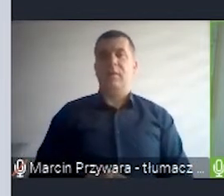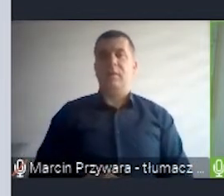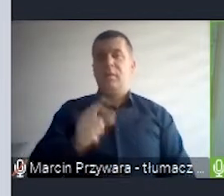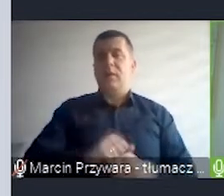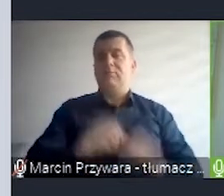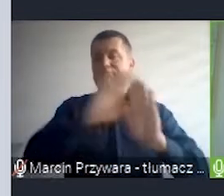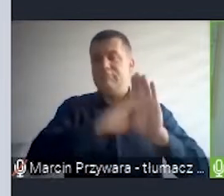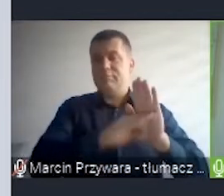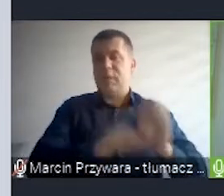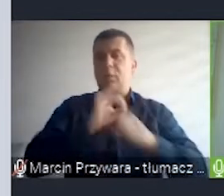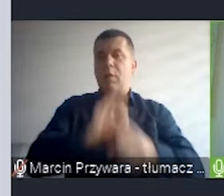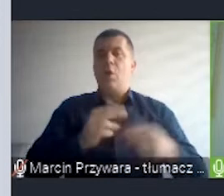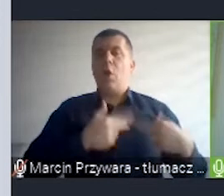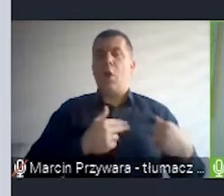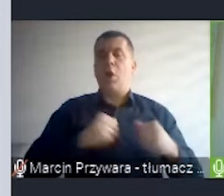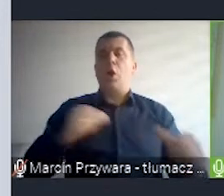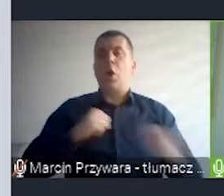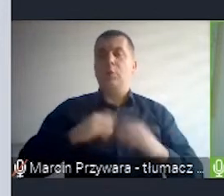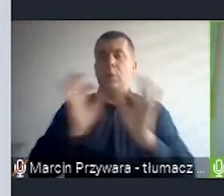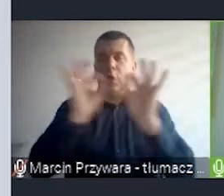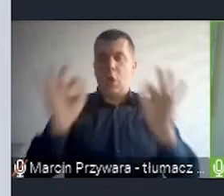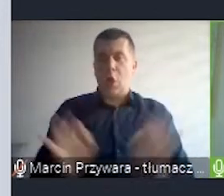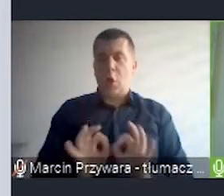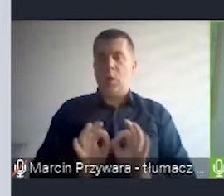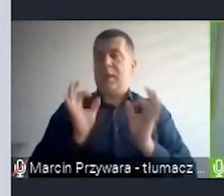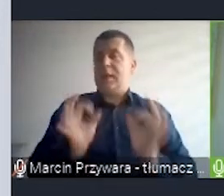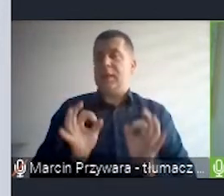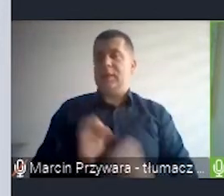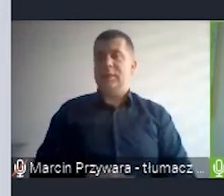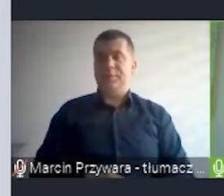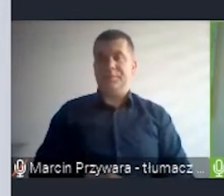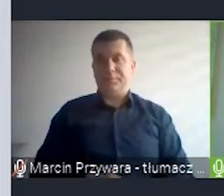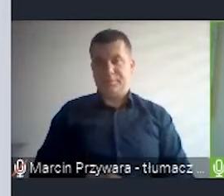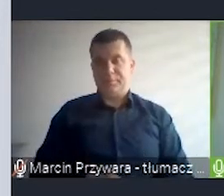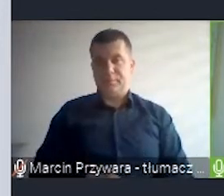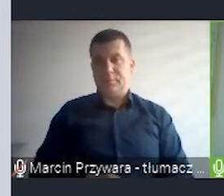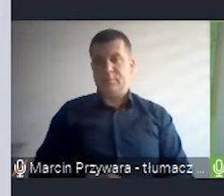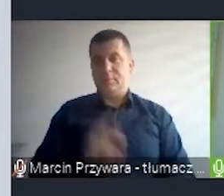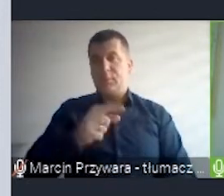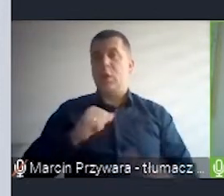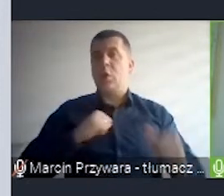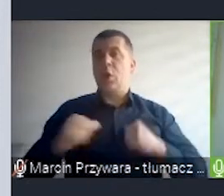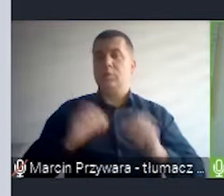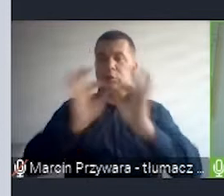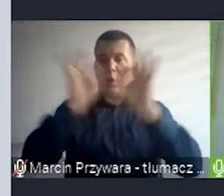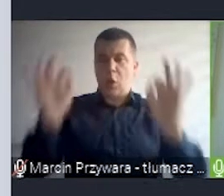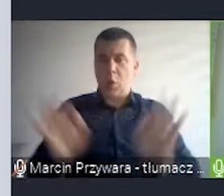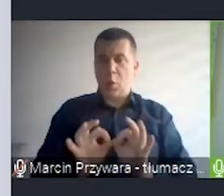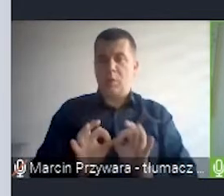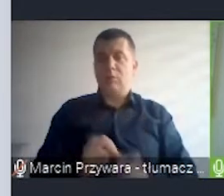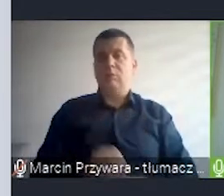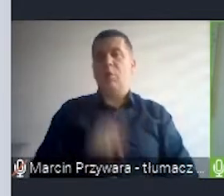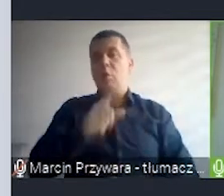zagadnienia, które wprowadziła komisja rozporządzeniem ogólnym. I teraz tak, Rozporządzenie ogólne